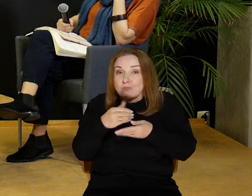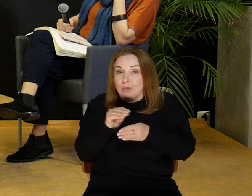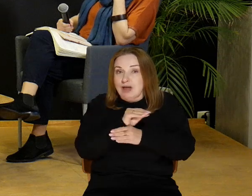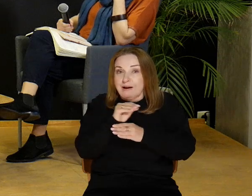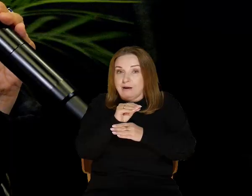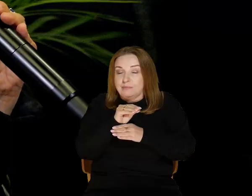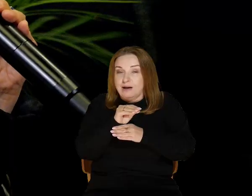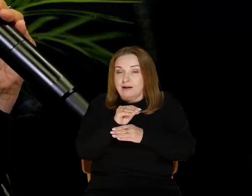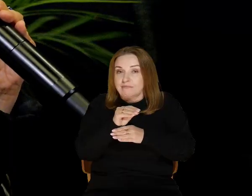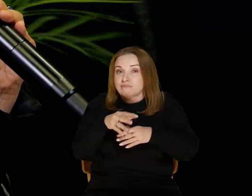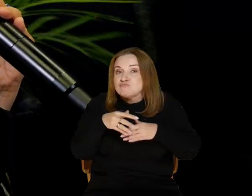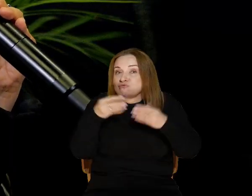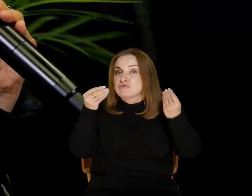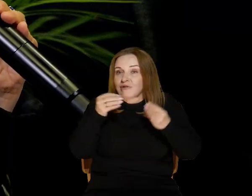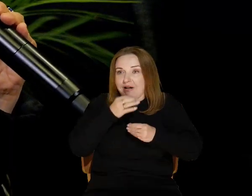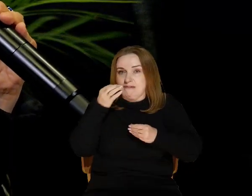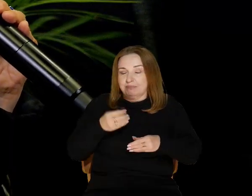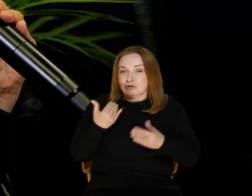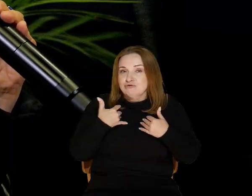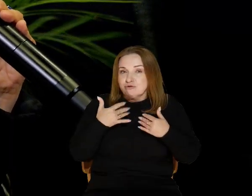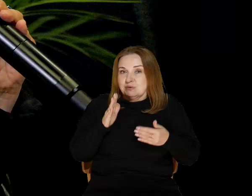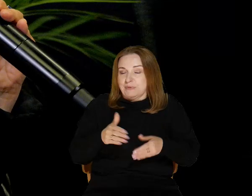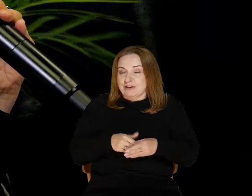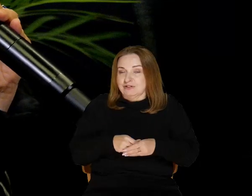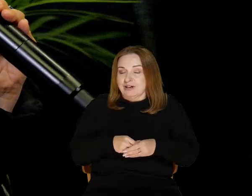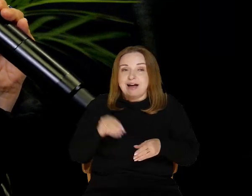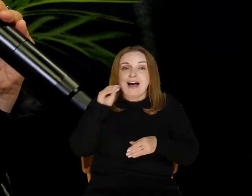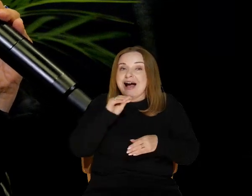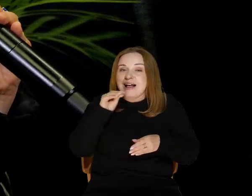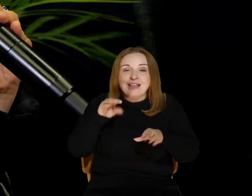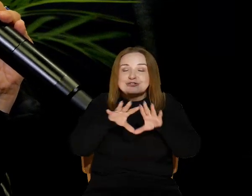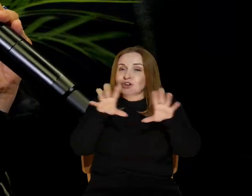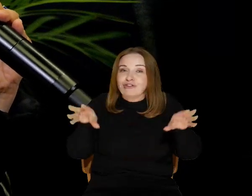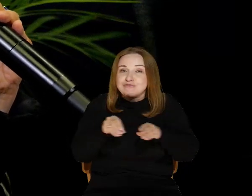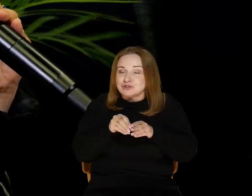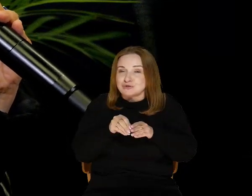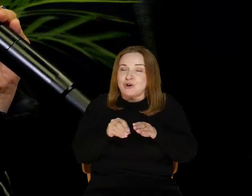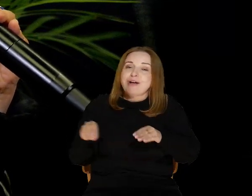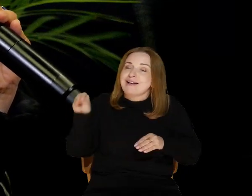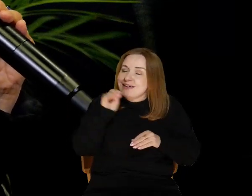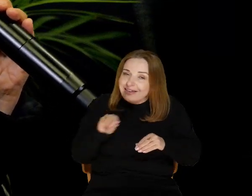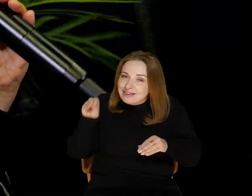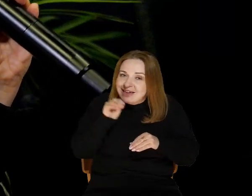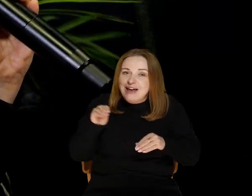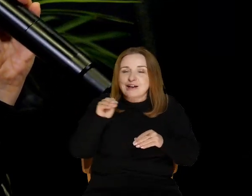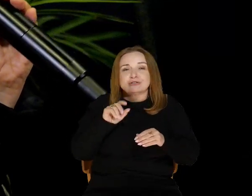celu, ale też nie uważam, żeby to już było, jeszcze było wszystko, to znaczy jeszcze czegoś brakuje, żeby